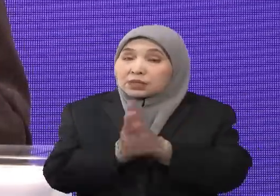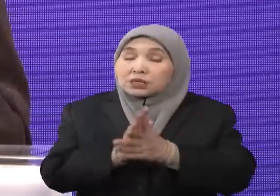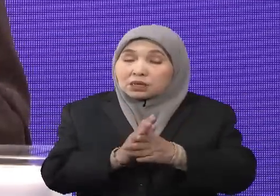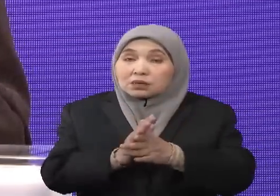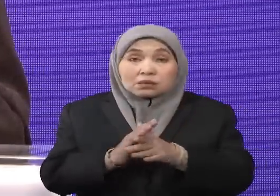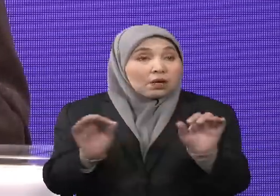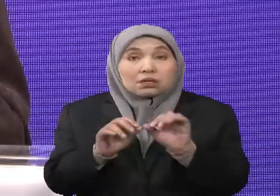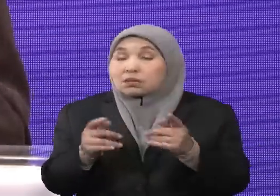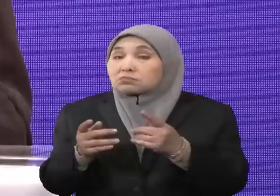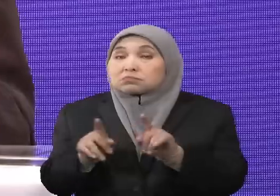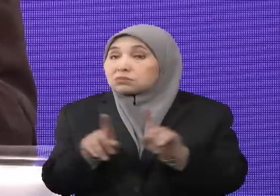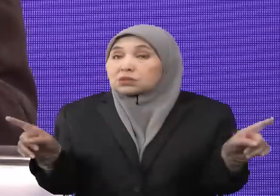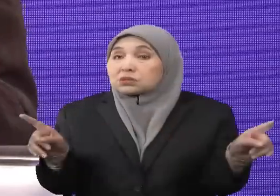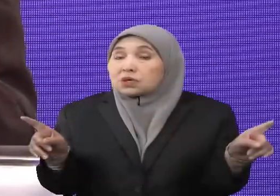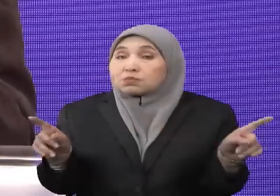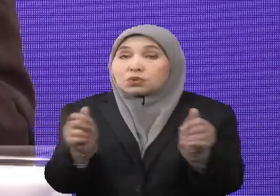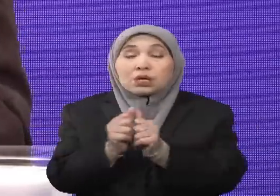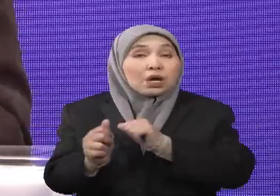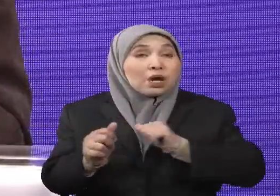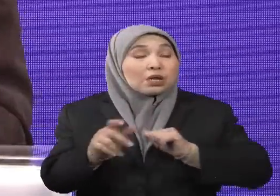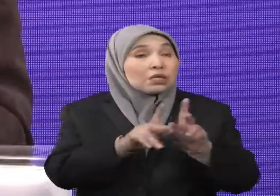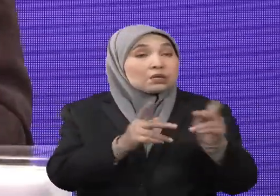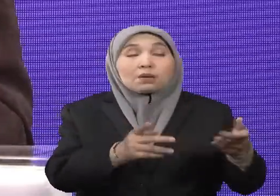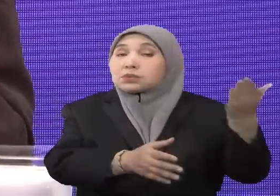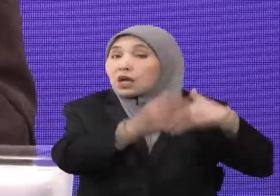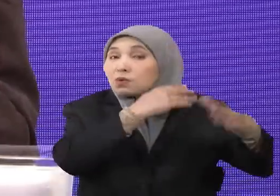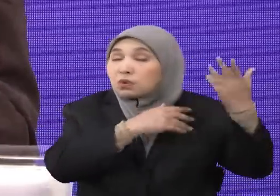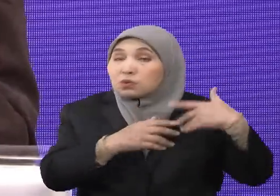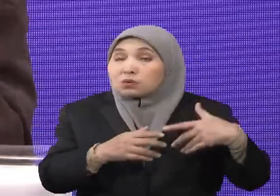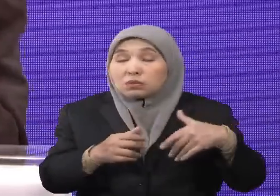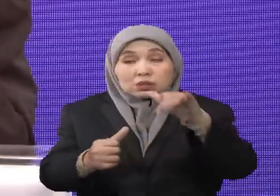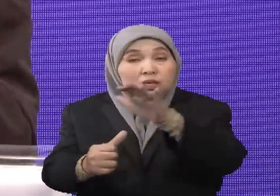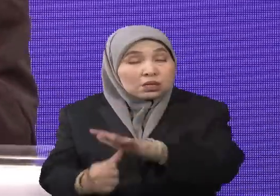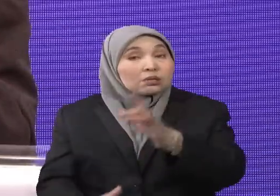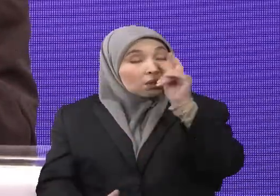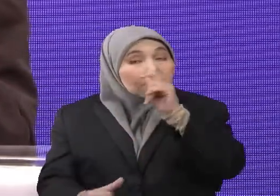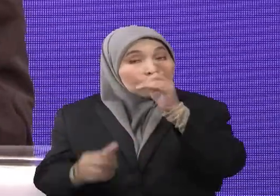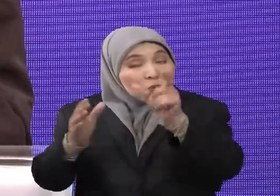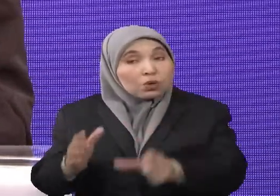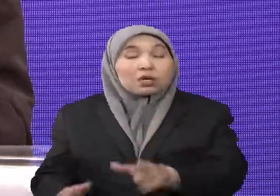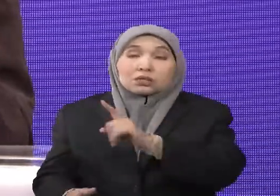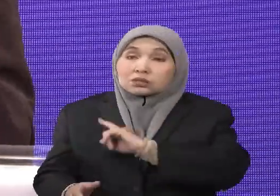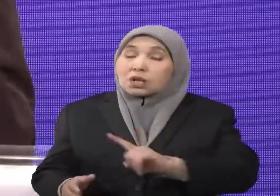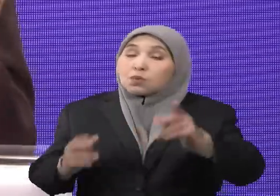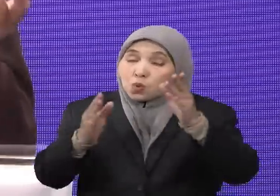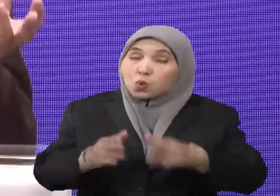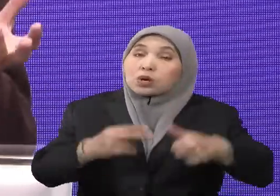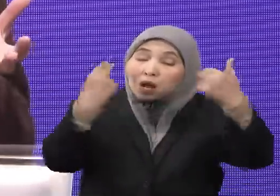kamu dengan ahli kitab dahulu ahli kita umat Islam orang